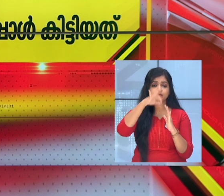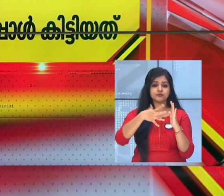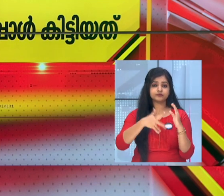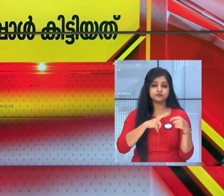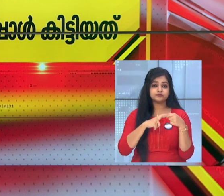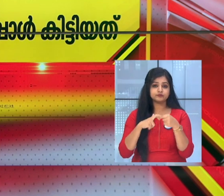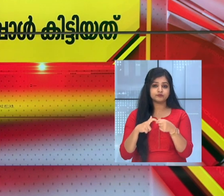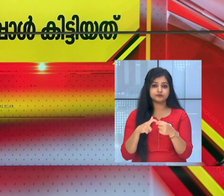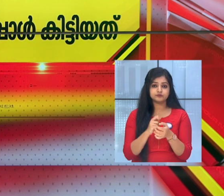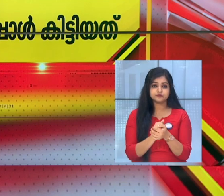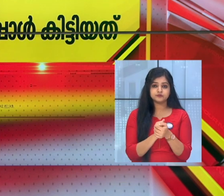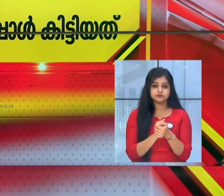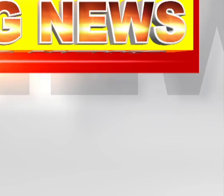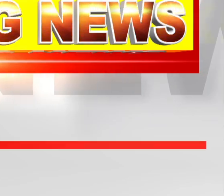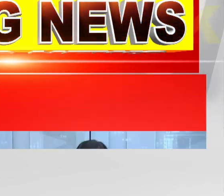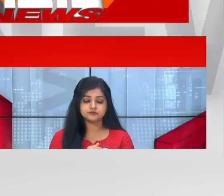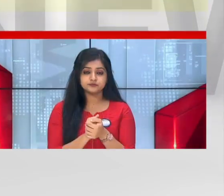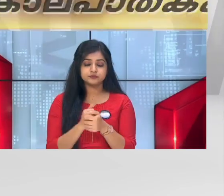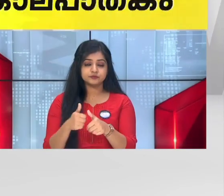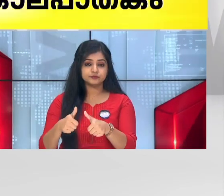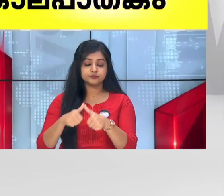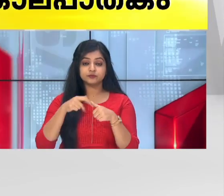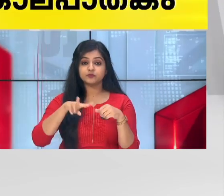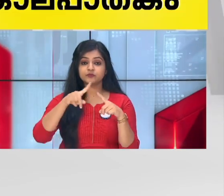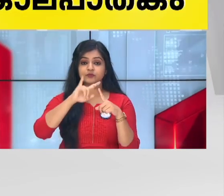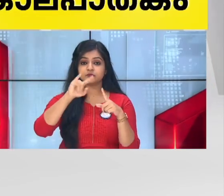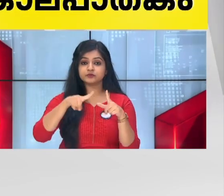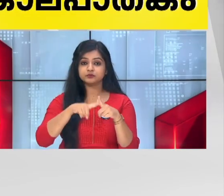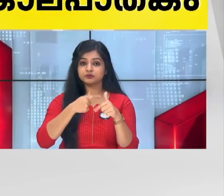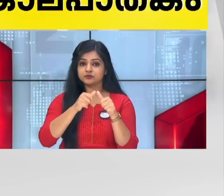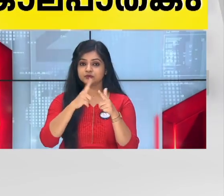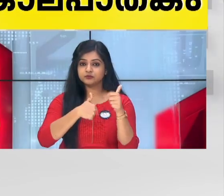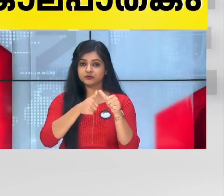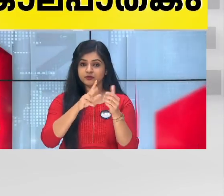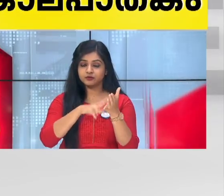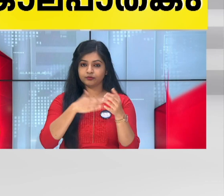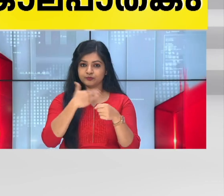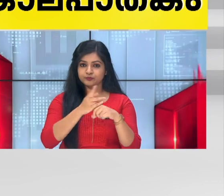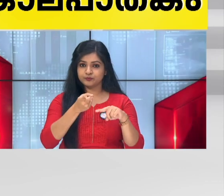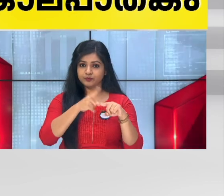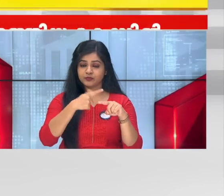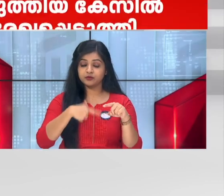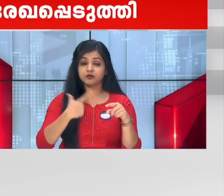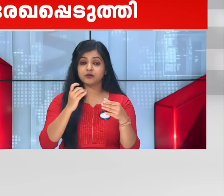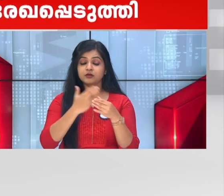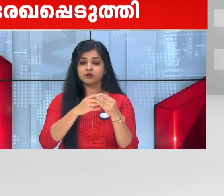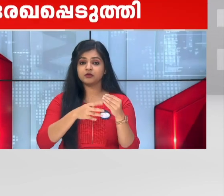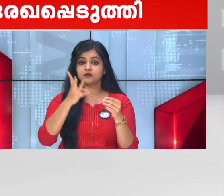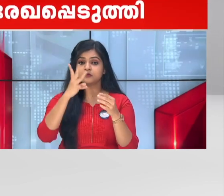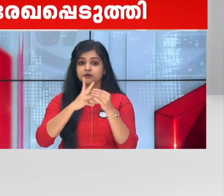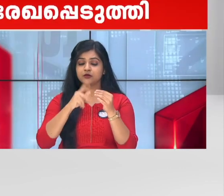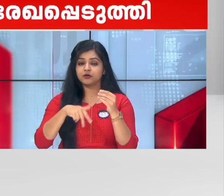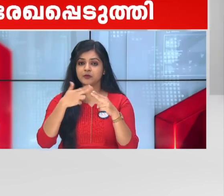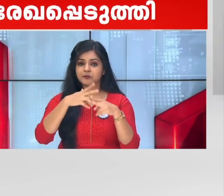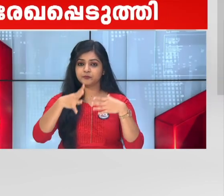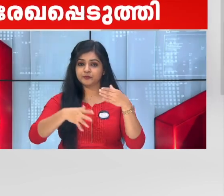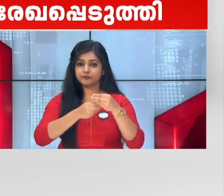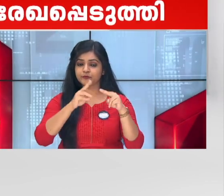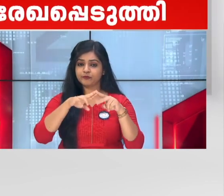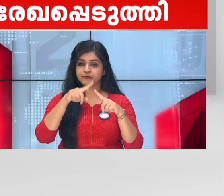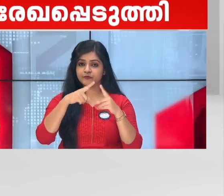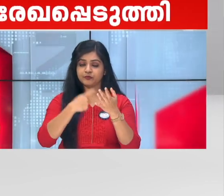എന്തൊക്കെ? വിജയന്റെ കൊലപാതകവുമായി ബന്ധപ്പെട്ട് സുമ മൂന്നാം പ്രതിയായിരുന്നു. മാനസികമായിട്ട് ചില ബുദ്ധിമുട്ടുകൾ അനുഭവപ്പെട്ടതിനെ തുടർന്ന് ഇവർ